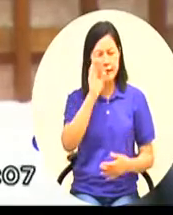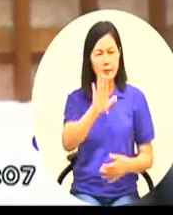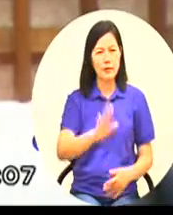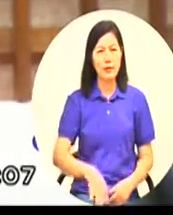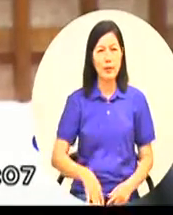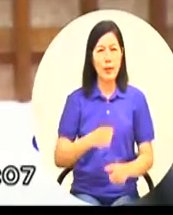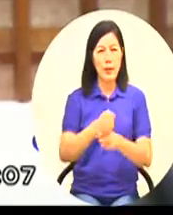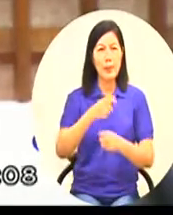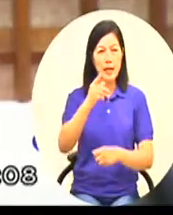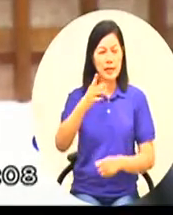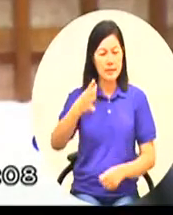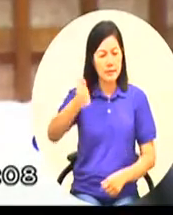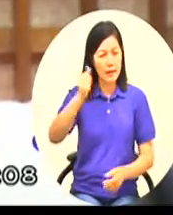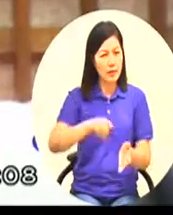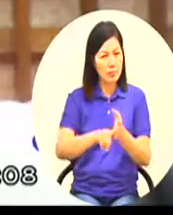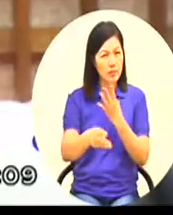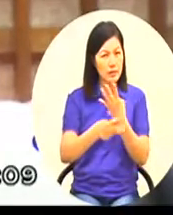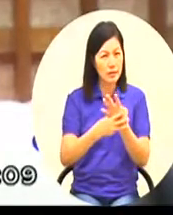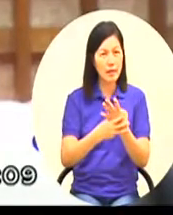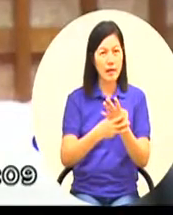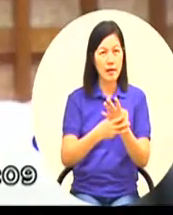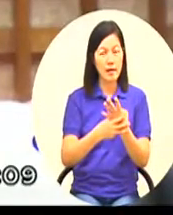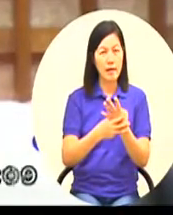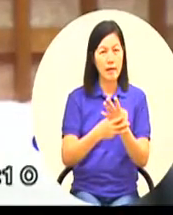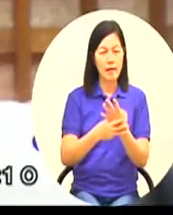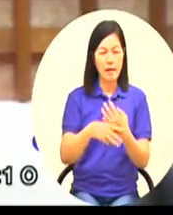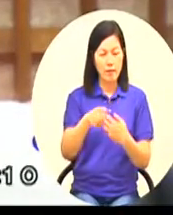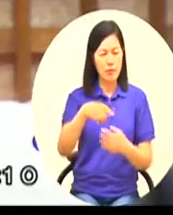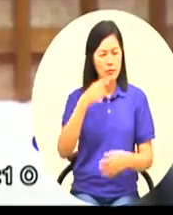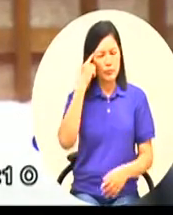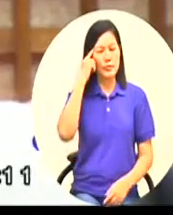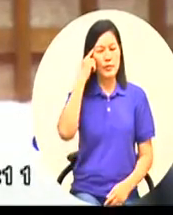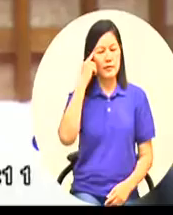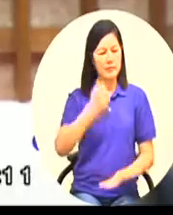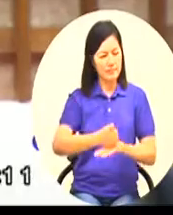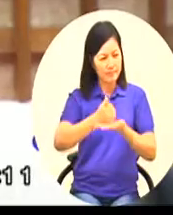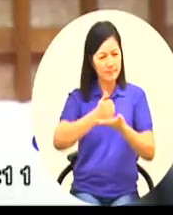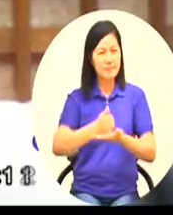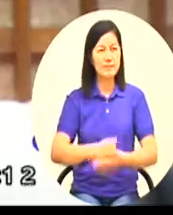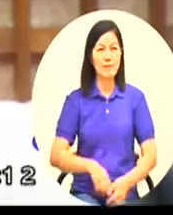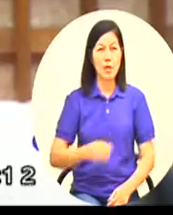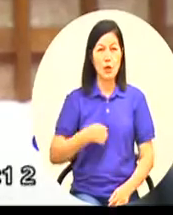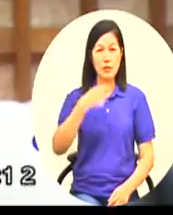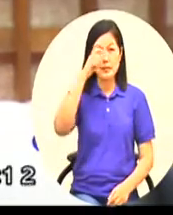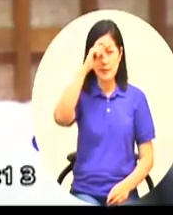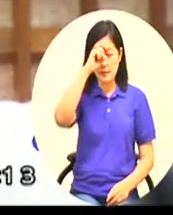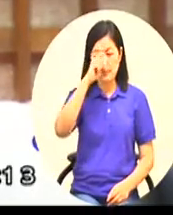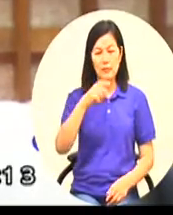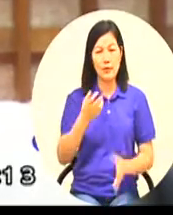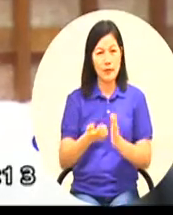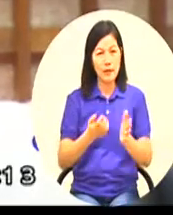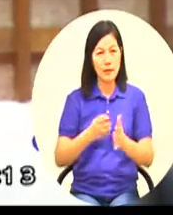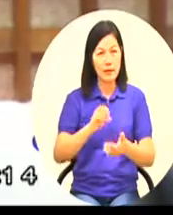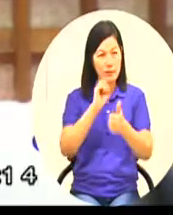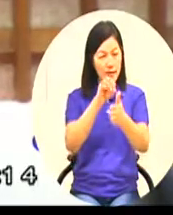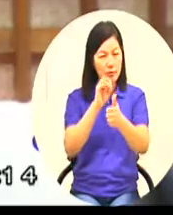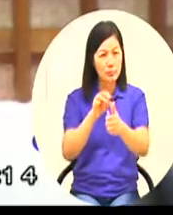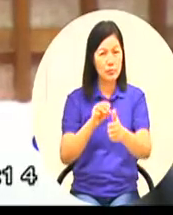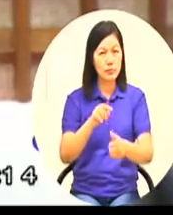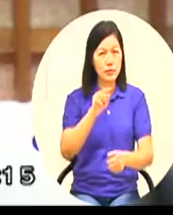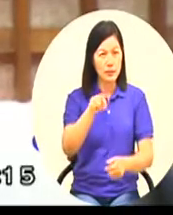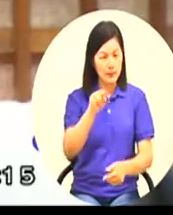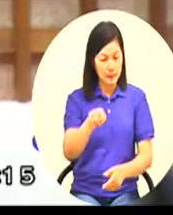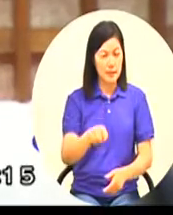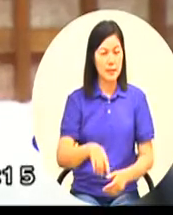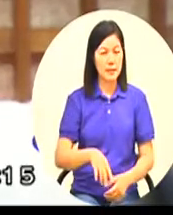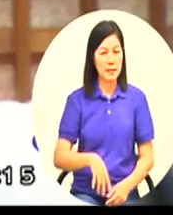讲的话，这专业素养我是非常非常的敬仰。我希望我刚刚所讲的话，你要念